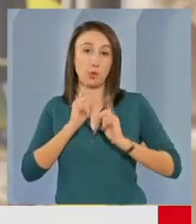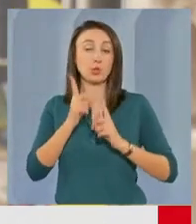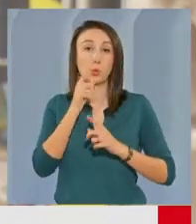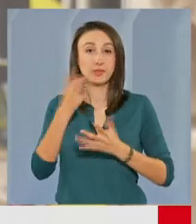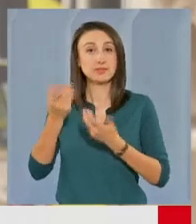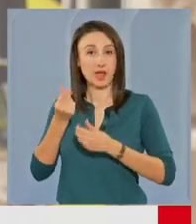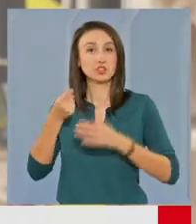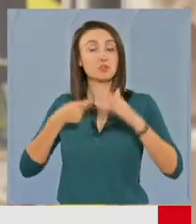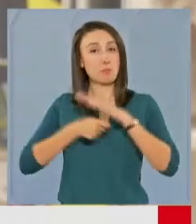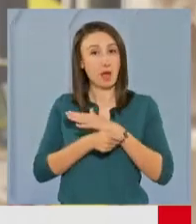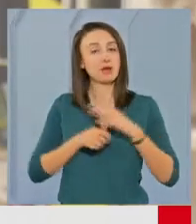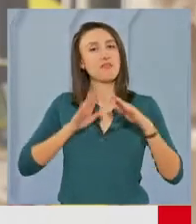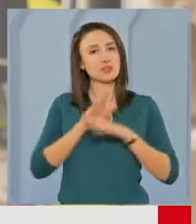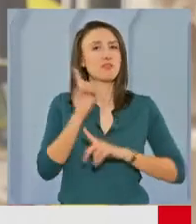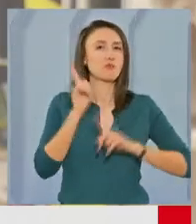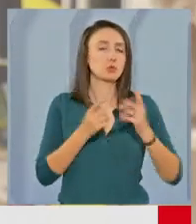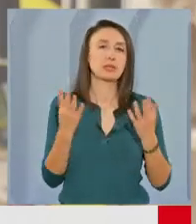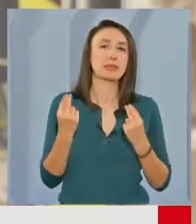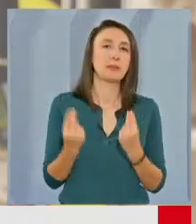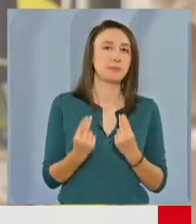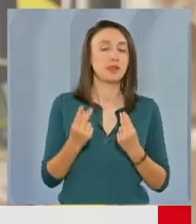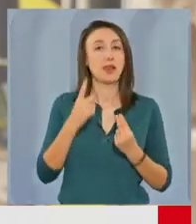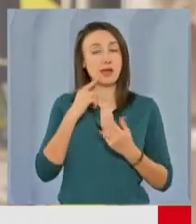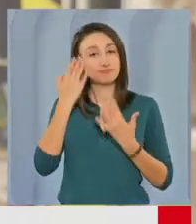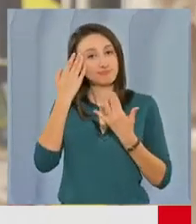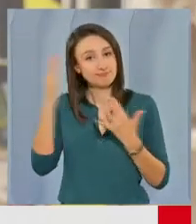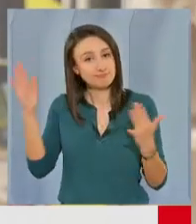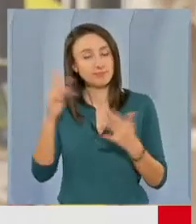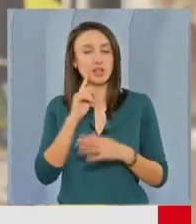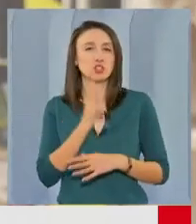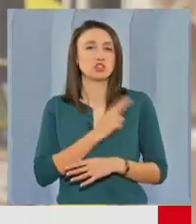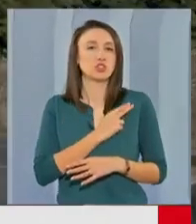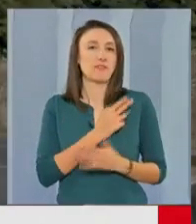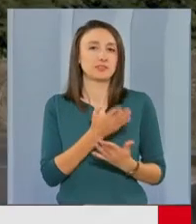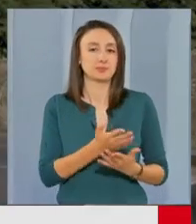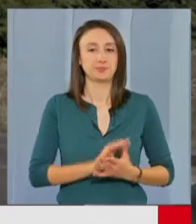și unde avansările se fac în funcție de cât de bine l-ai servit pe șef.